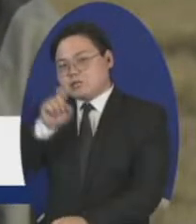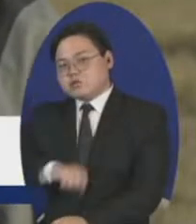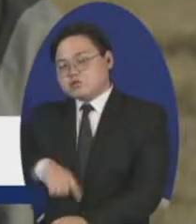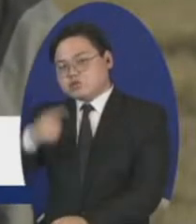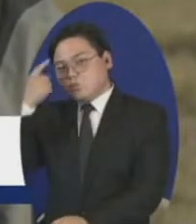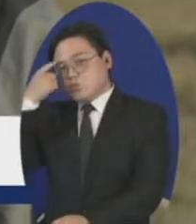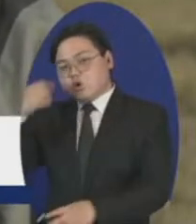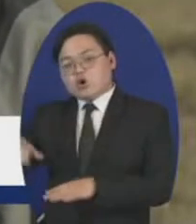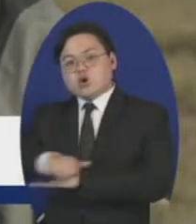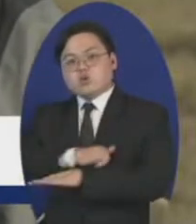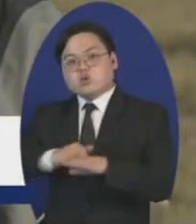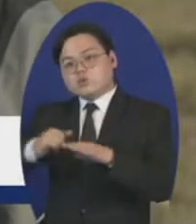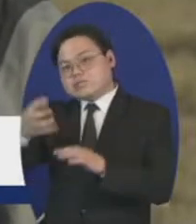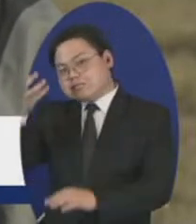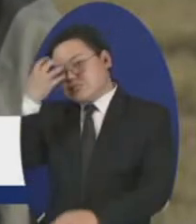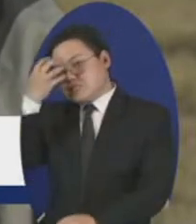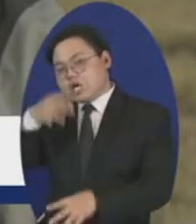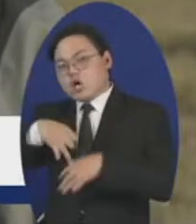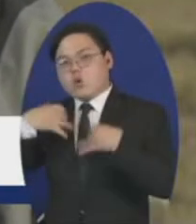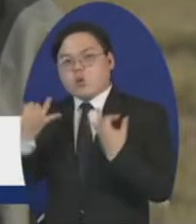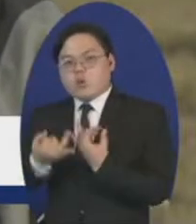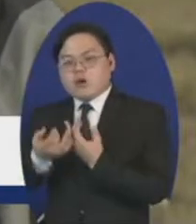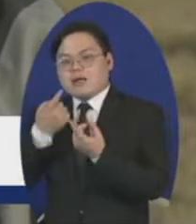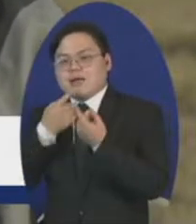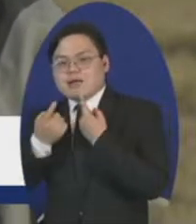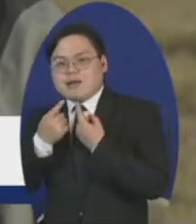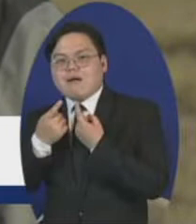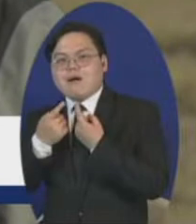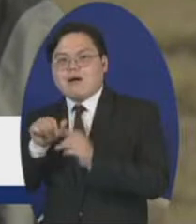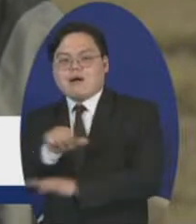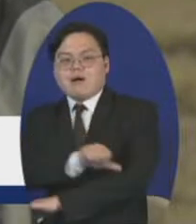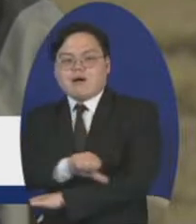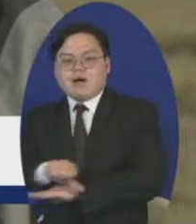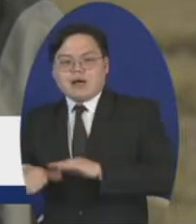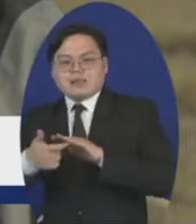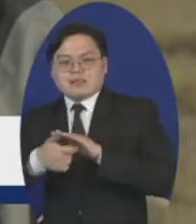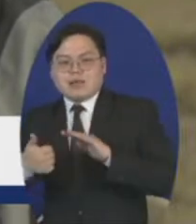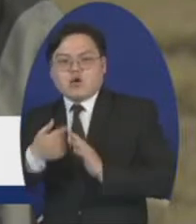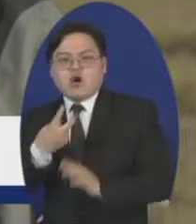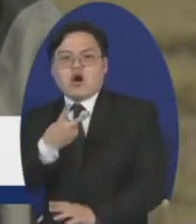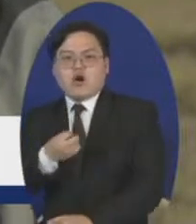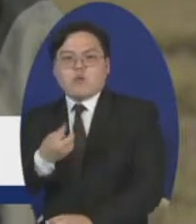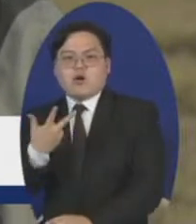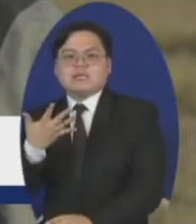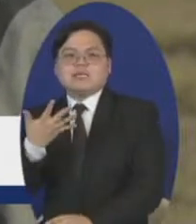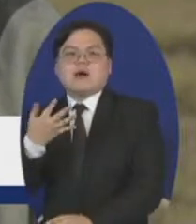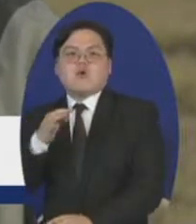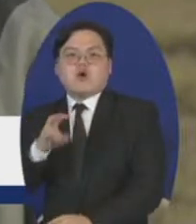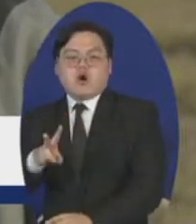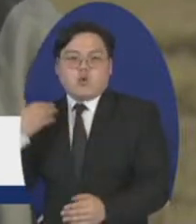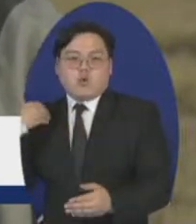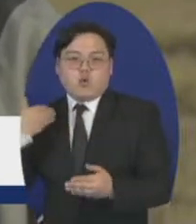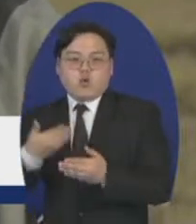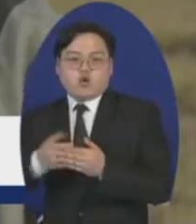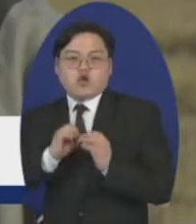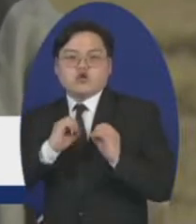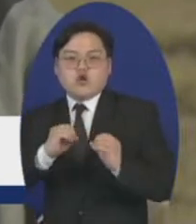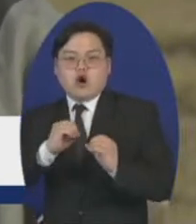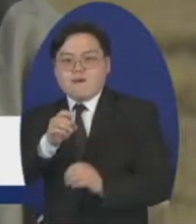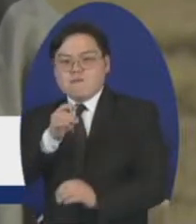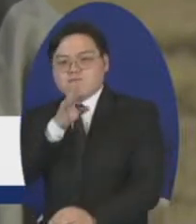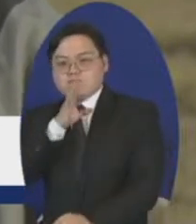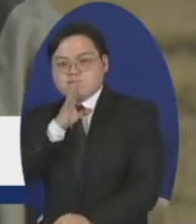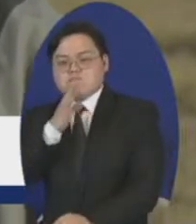Монгол Улсын засгийн гадраас их хурлд асуудал оруулж ирээд гайлын албан татварыг 2025 он хүртэл тодорхой одоо хэмжээнд